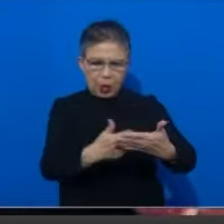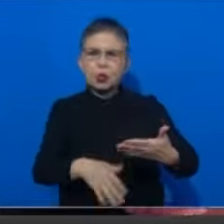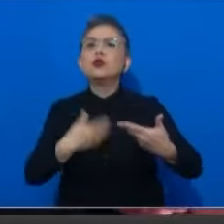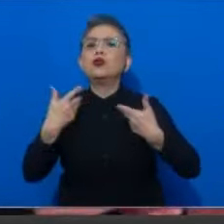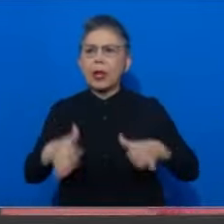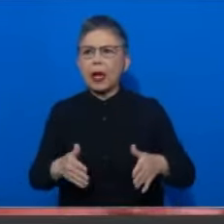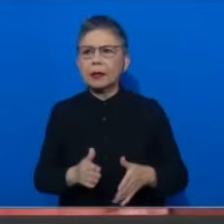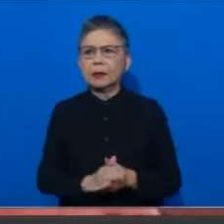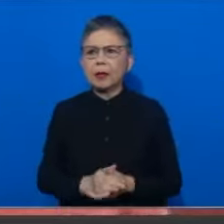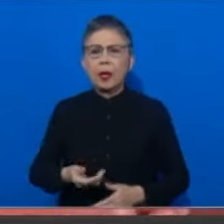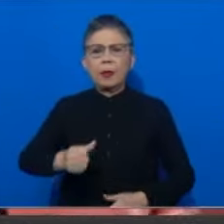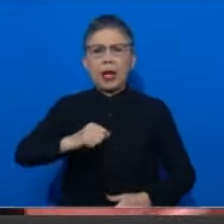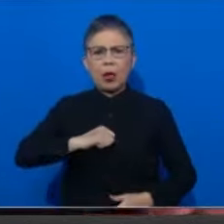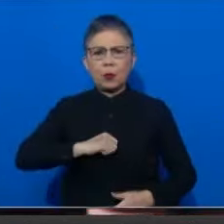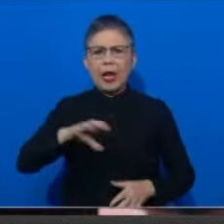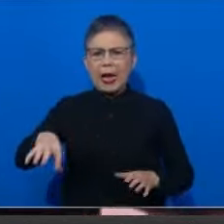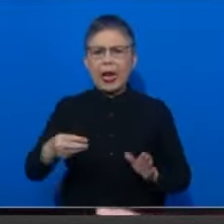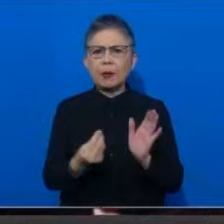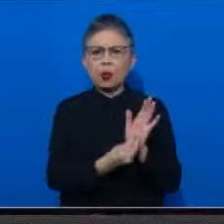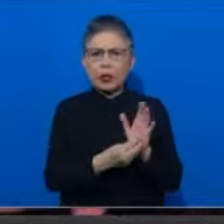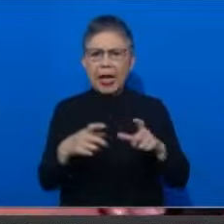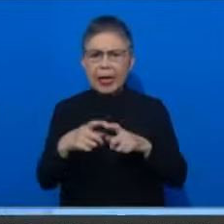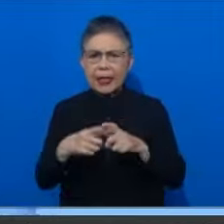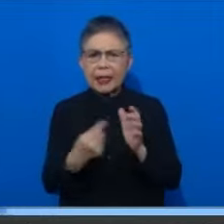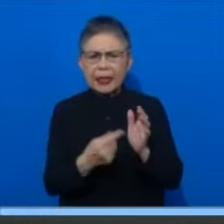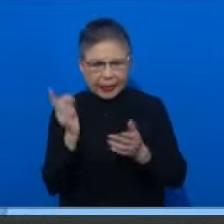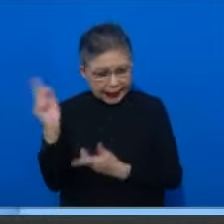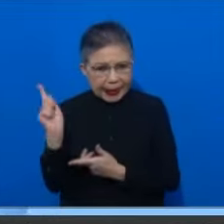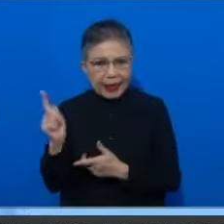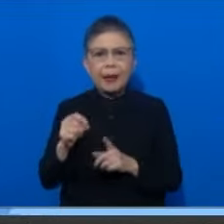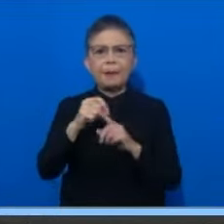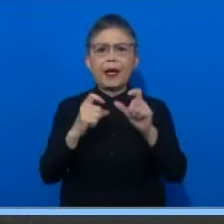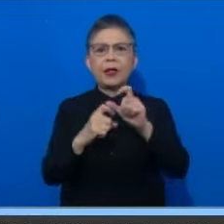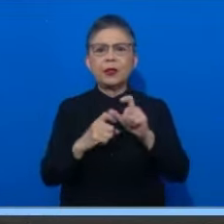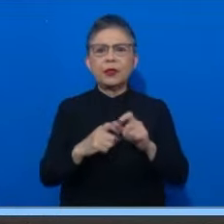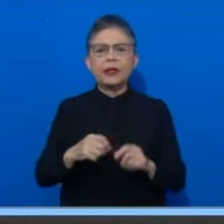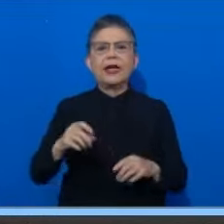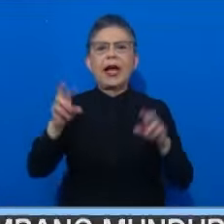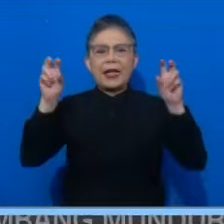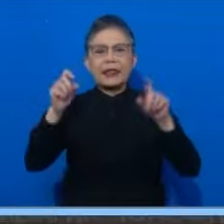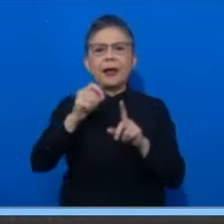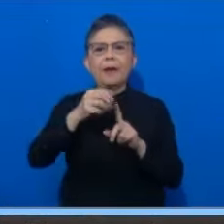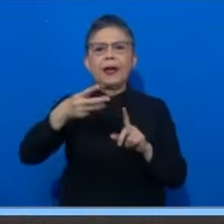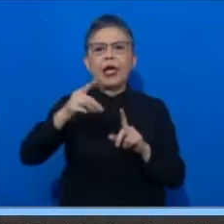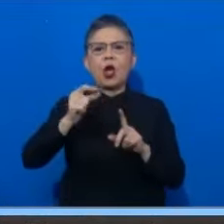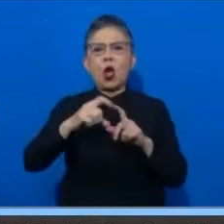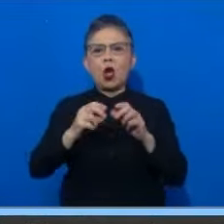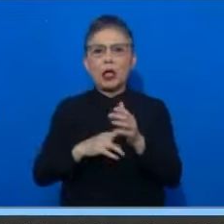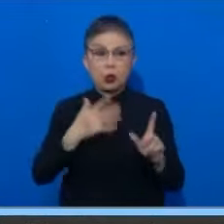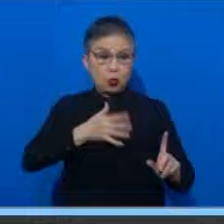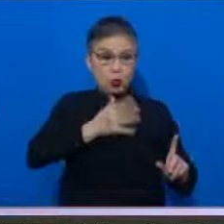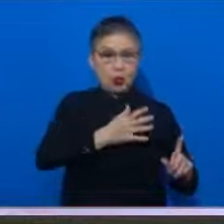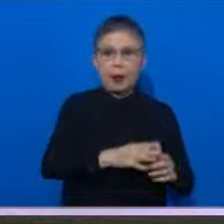berlaku. Polisi mengaku mempunyai alat bukti bahwa Peggy Setiawan adalah perong yang buron. Di antaranya barang bukti